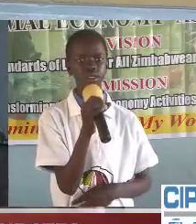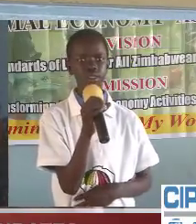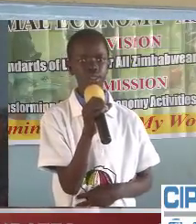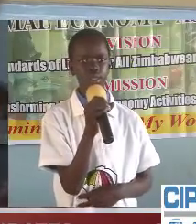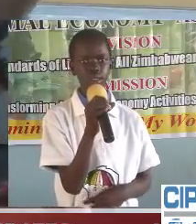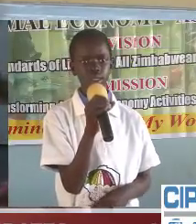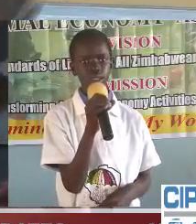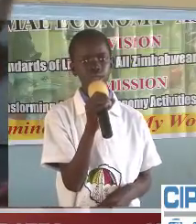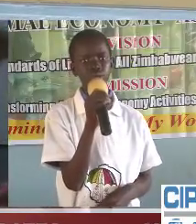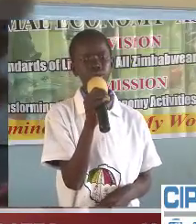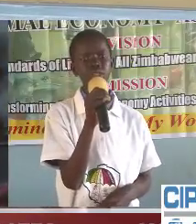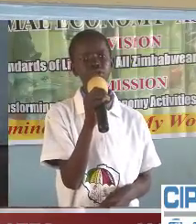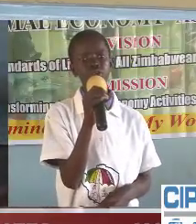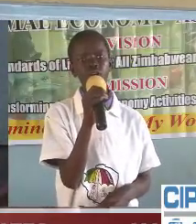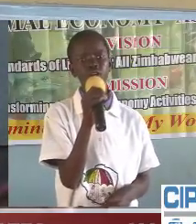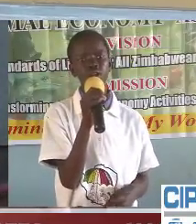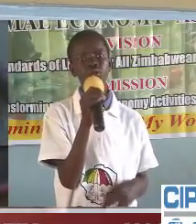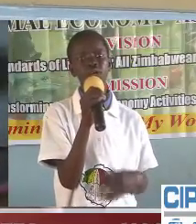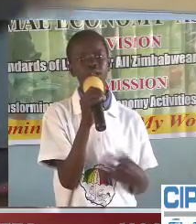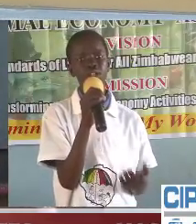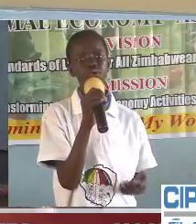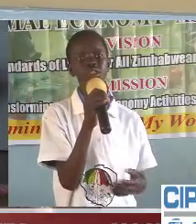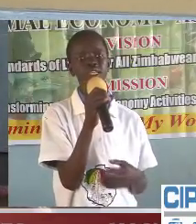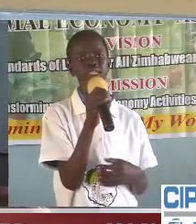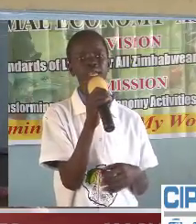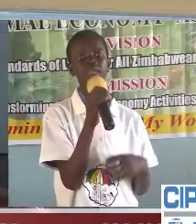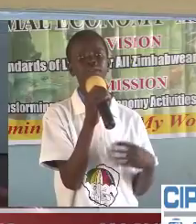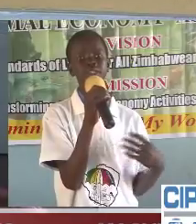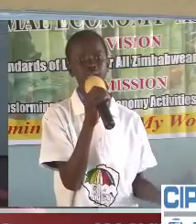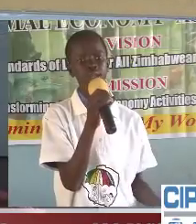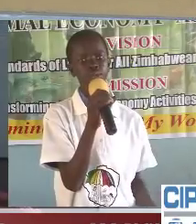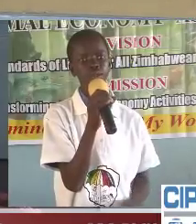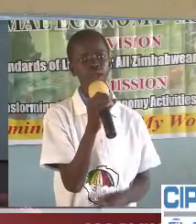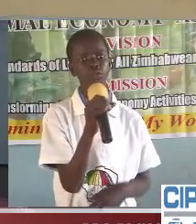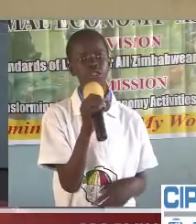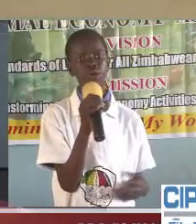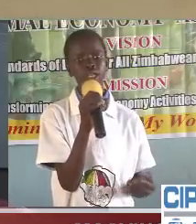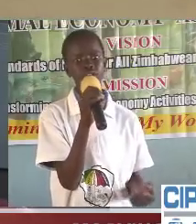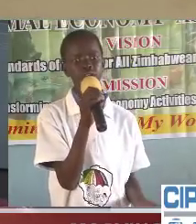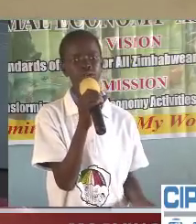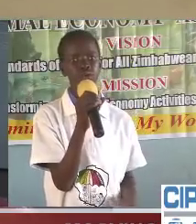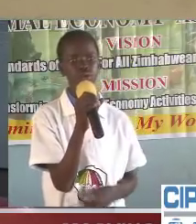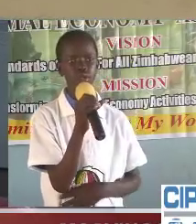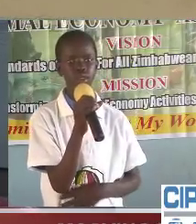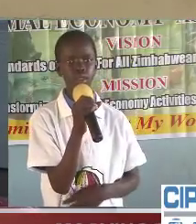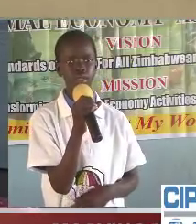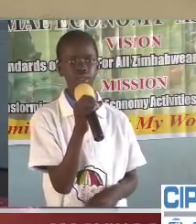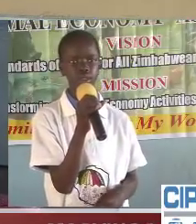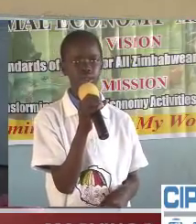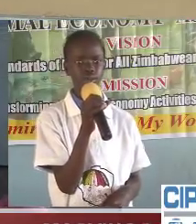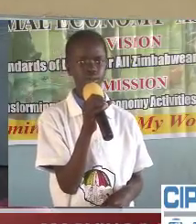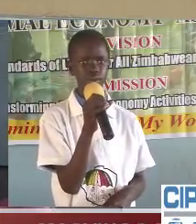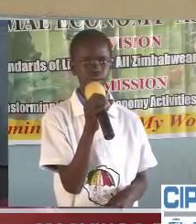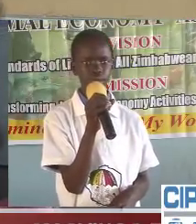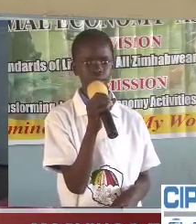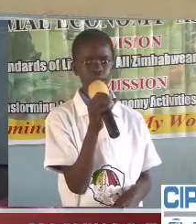watoudza nokuti ndo vanhu vanongogara vachingotengesa every time weshe kana zuva ri kuzorora